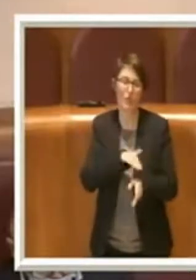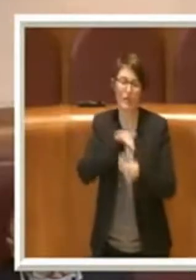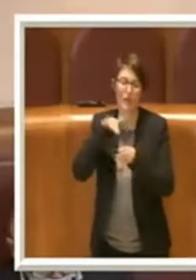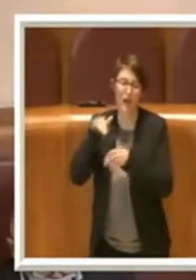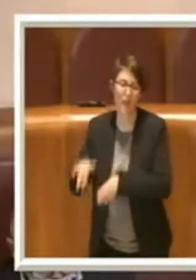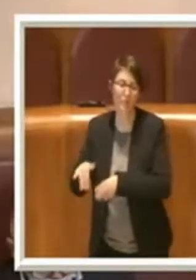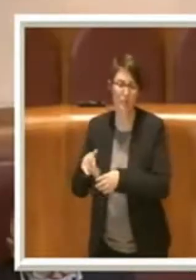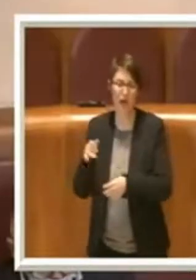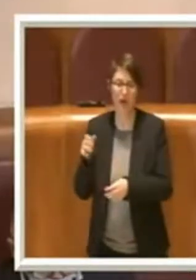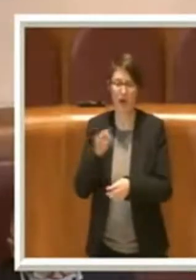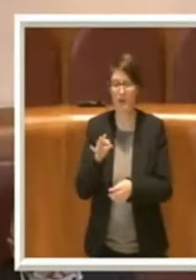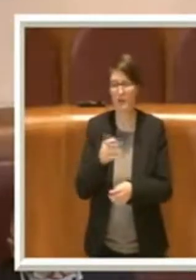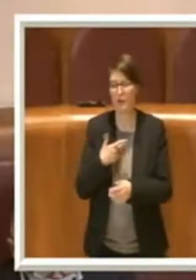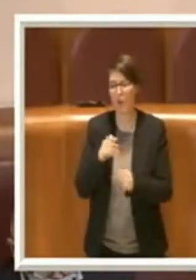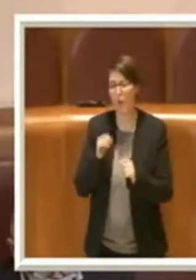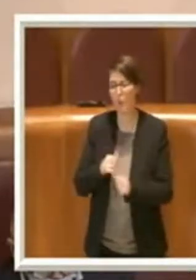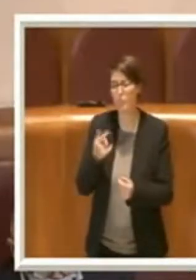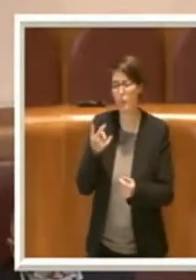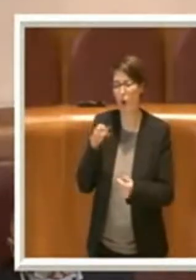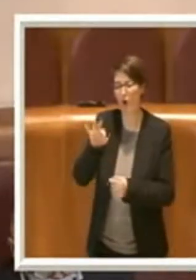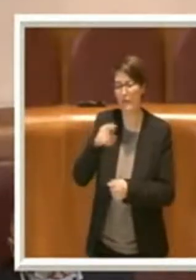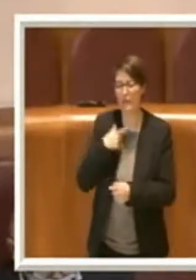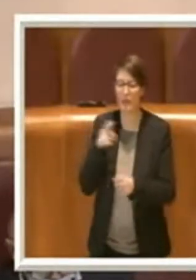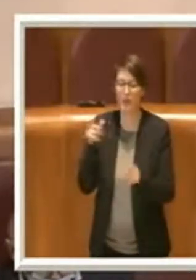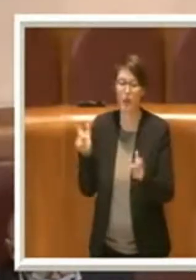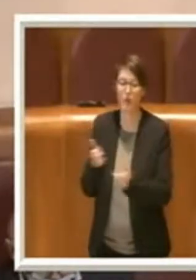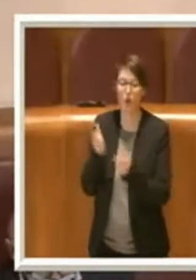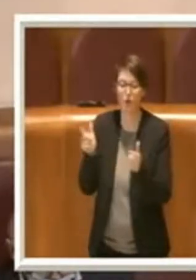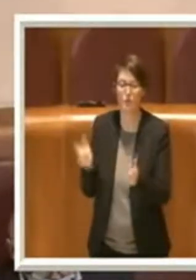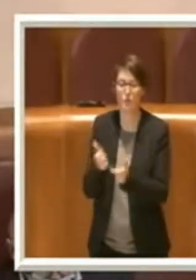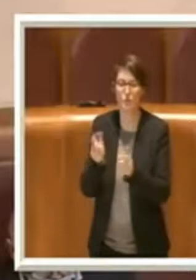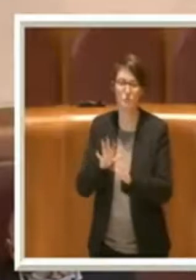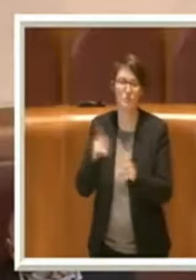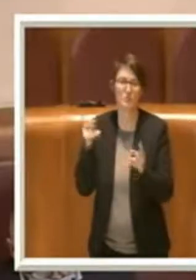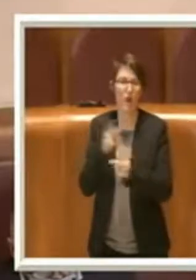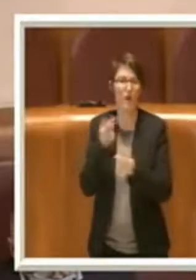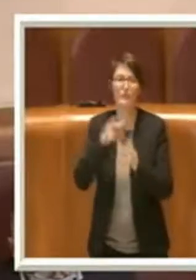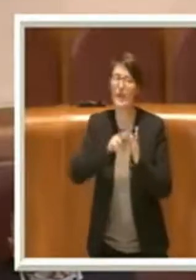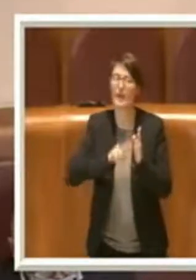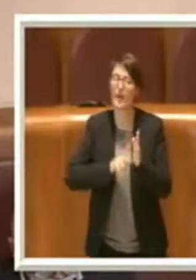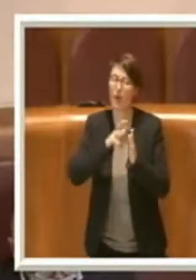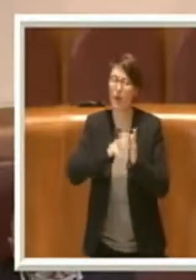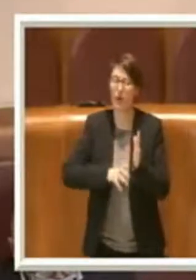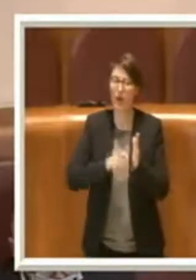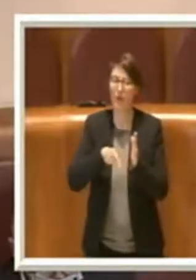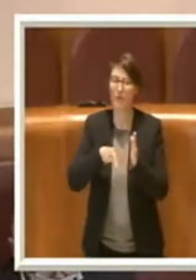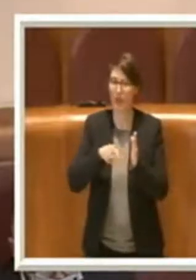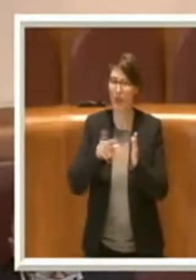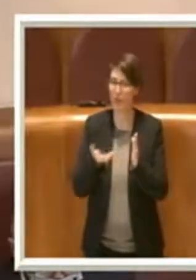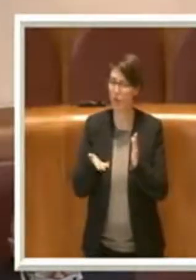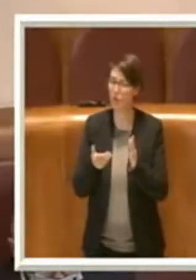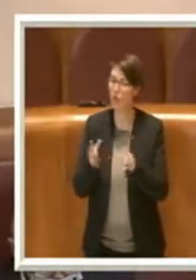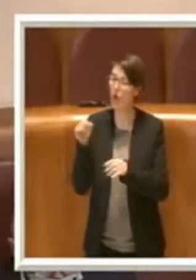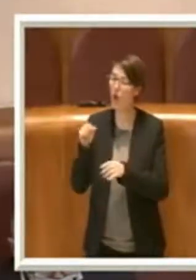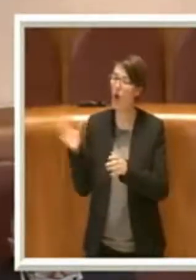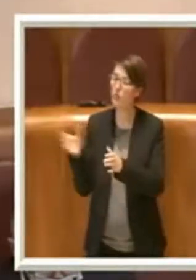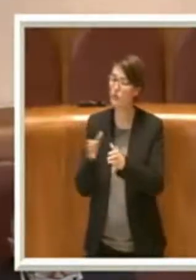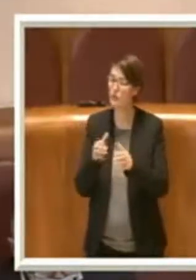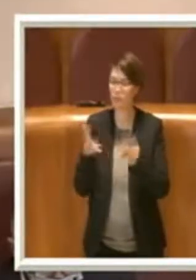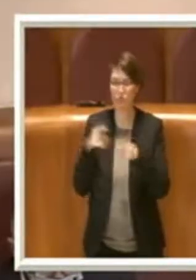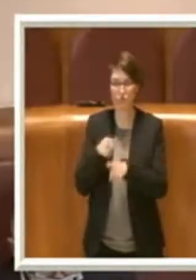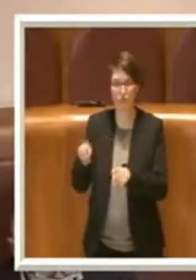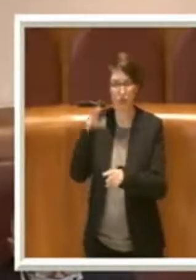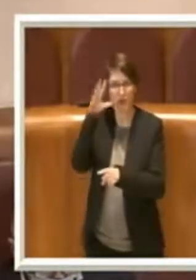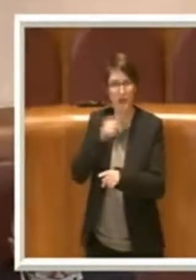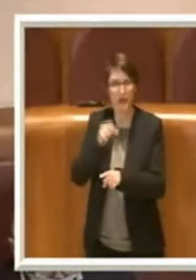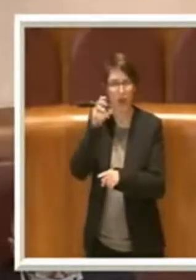dei possibili ostruzionismi, ma devo dire che in questo regolamento, in questo passaggio, le opposizioni hanno capito che è un